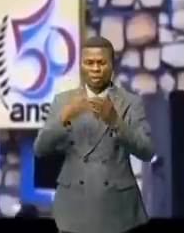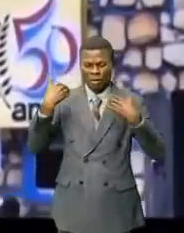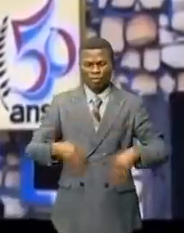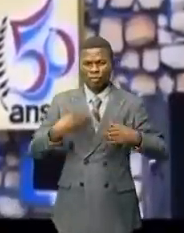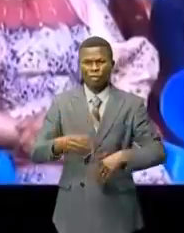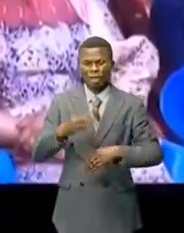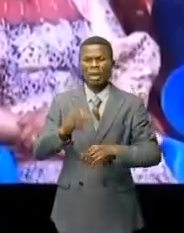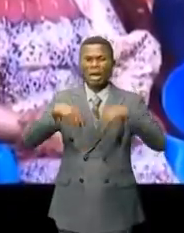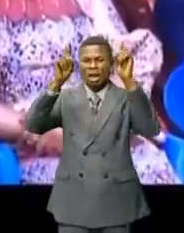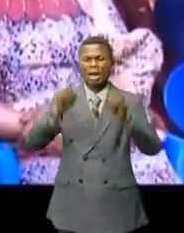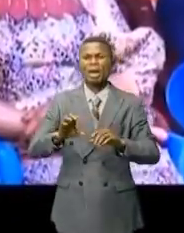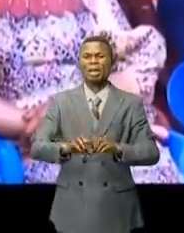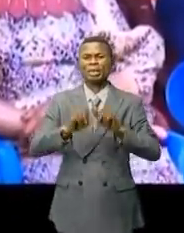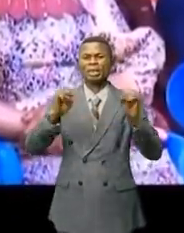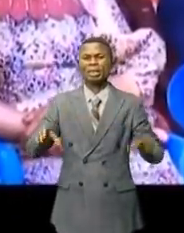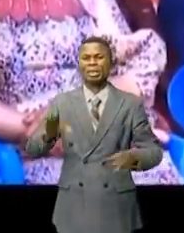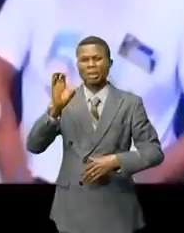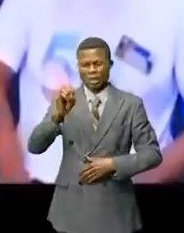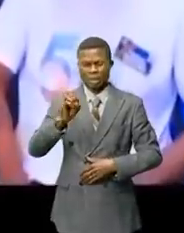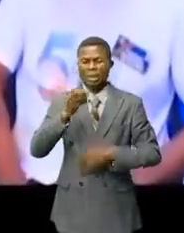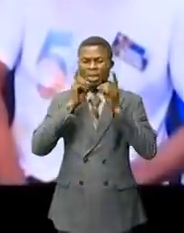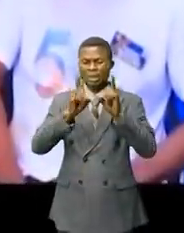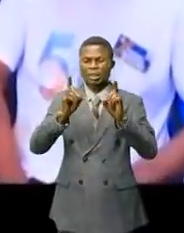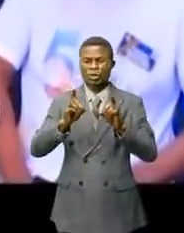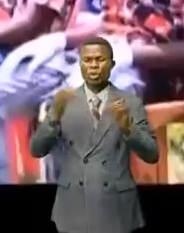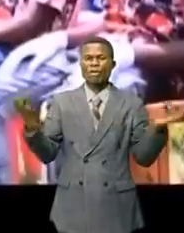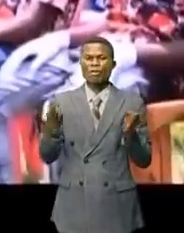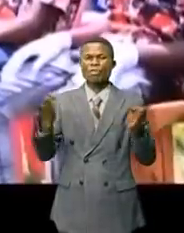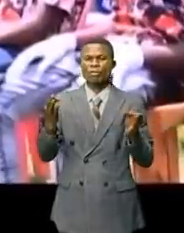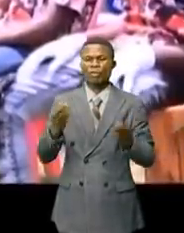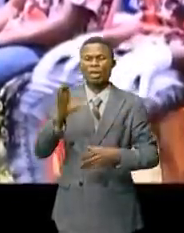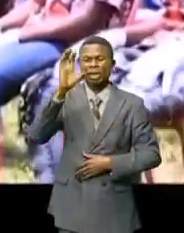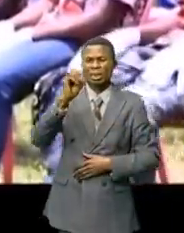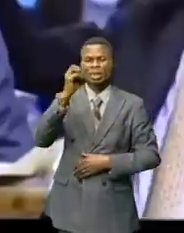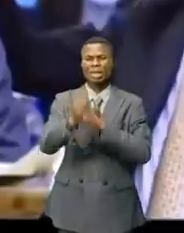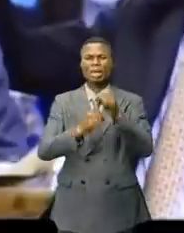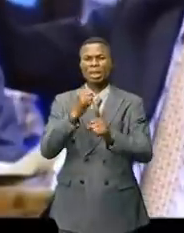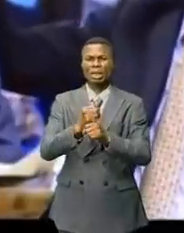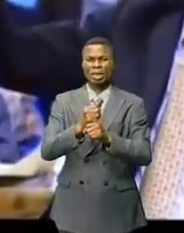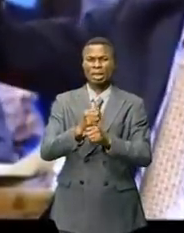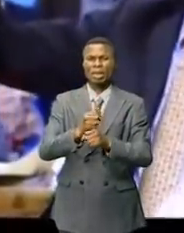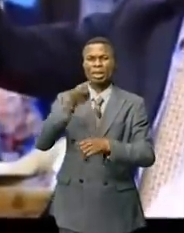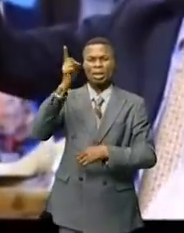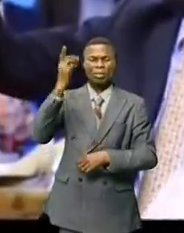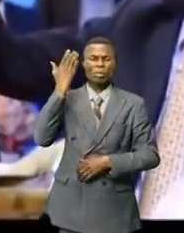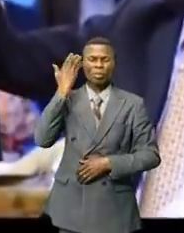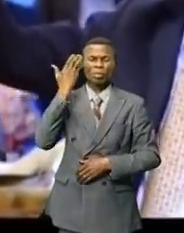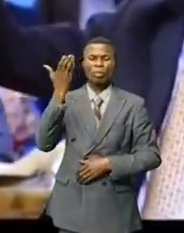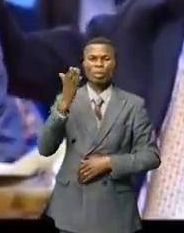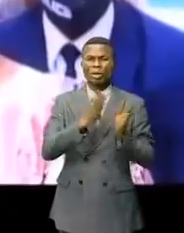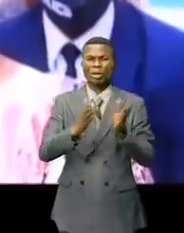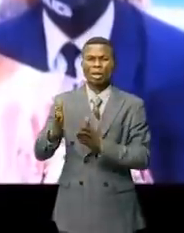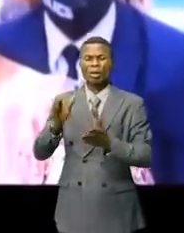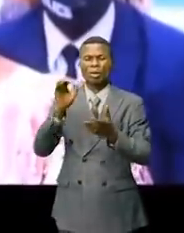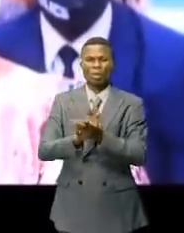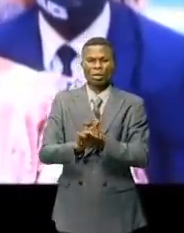le cinquantenaire dans son discours à l'occasion de ce jubilé d'or de la ville de zomba le bonheur va baiser bbs quelques points sa chère épouse